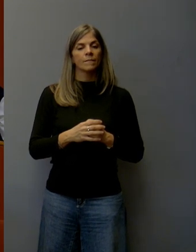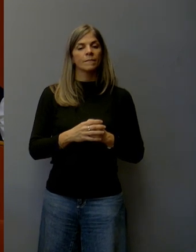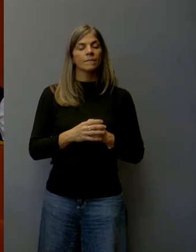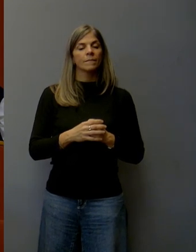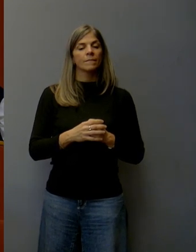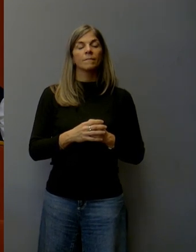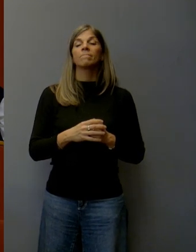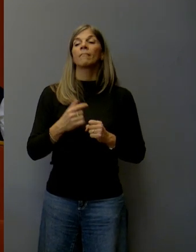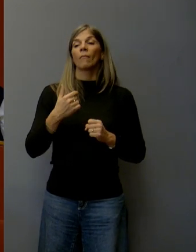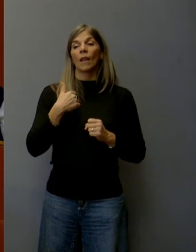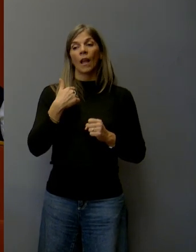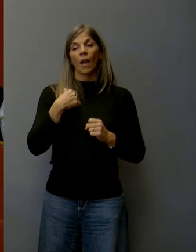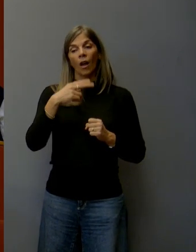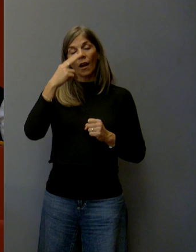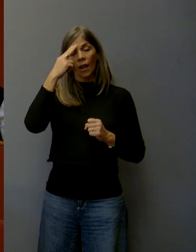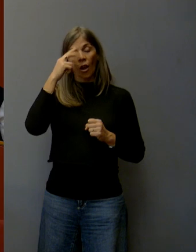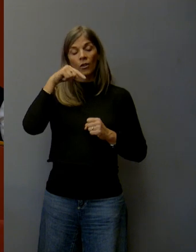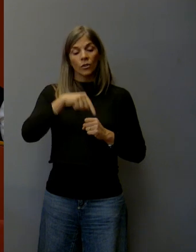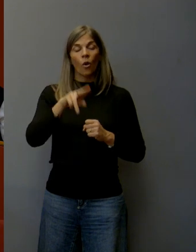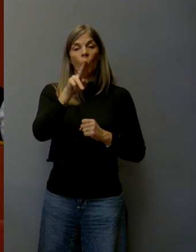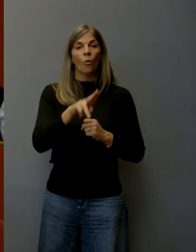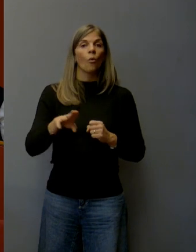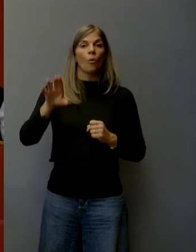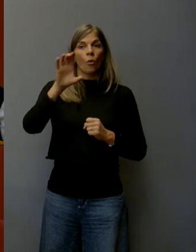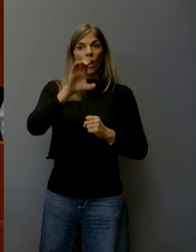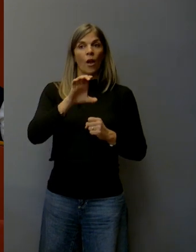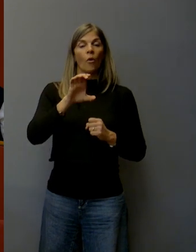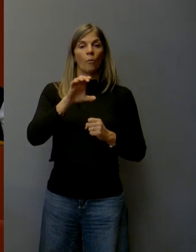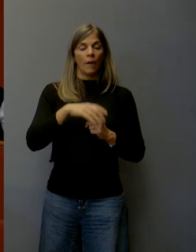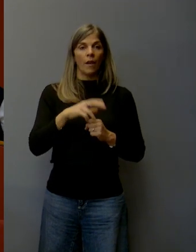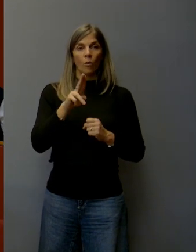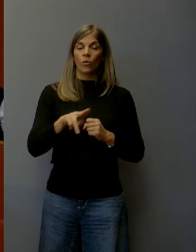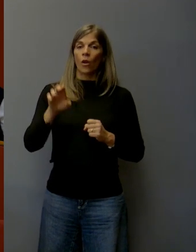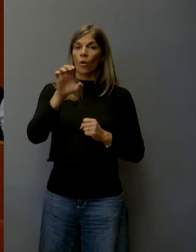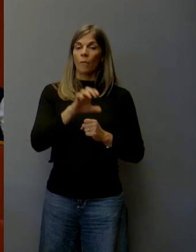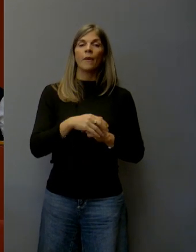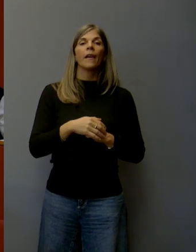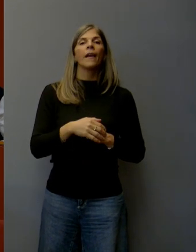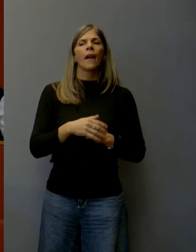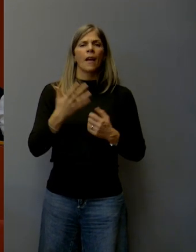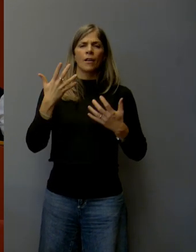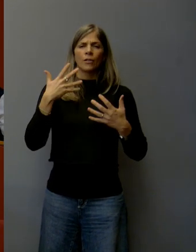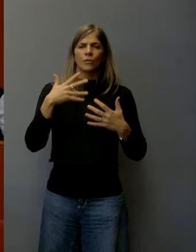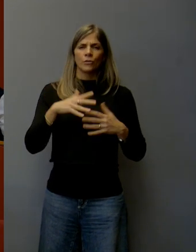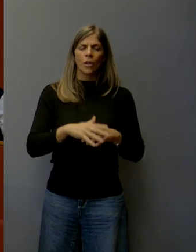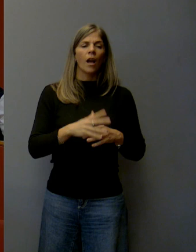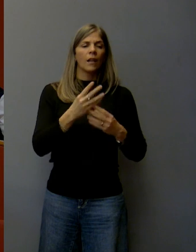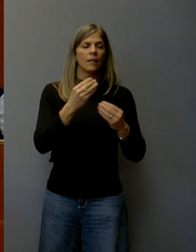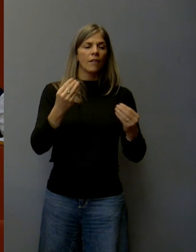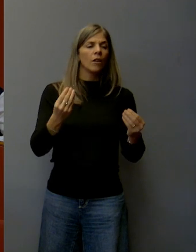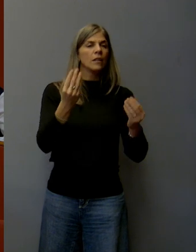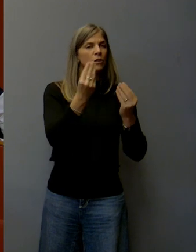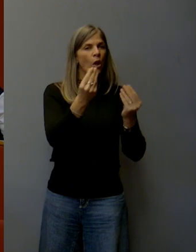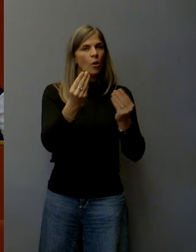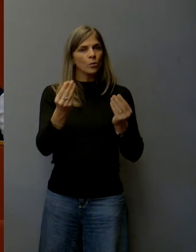questione da discutere L'Unione Europea ha avuto occasione più volte con delle risoluzioni di dire di